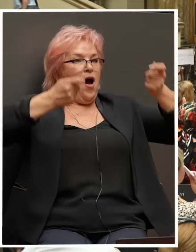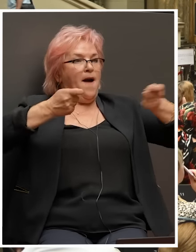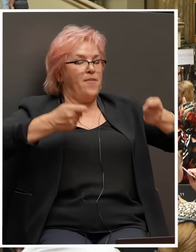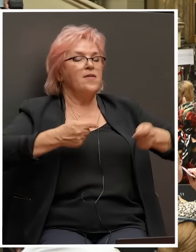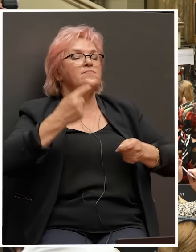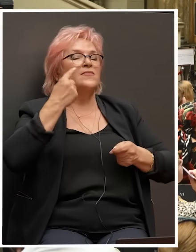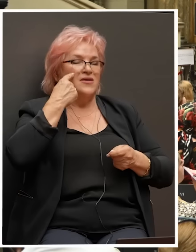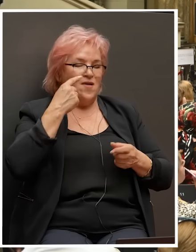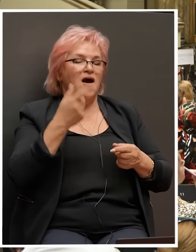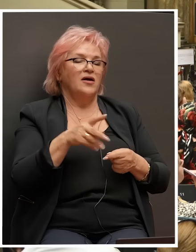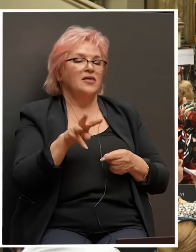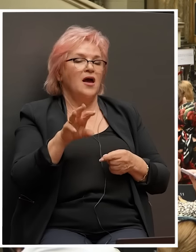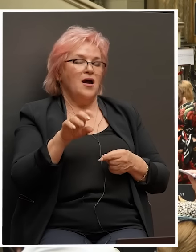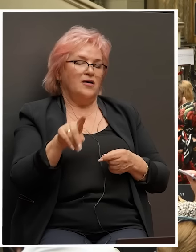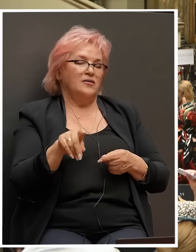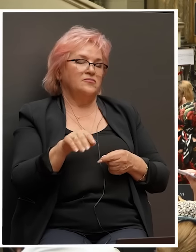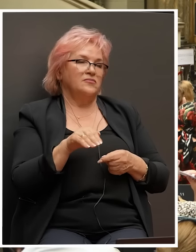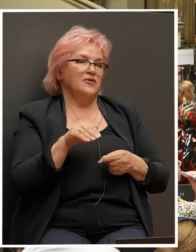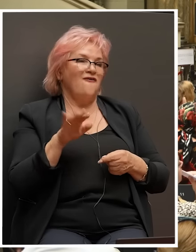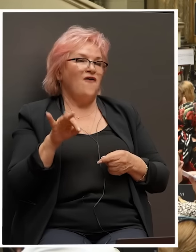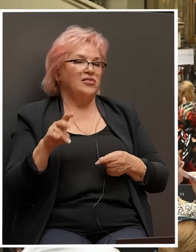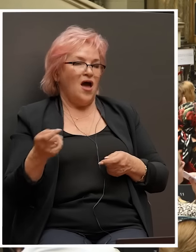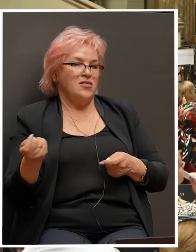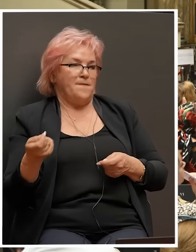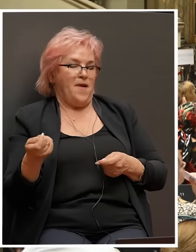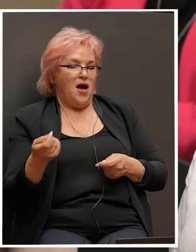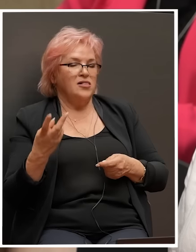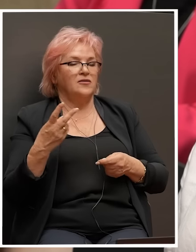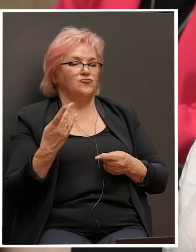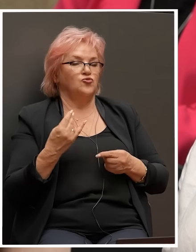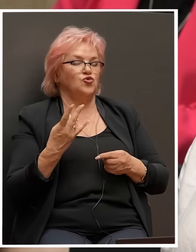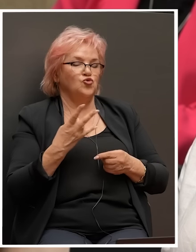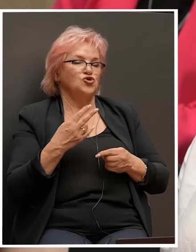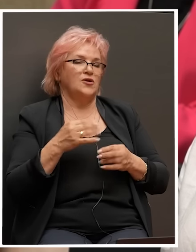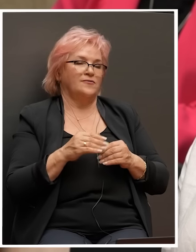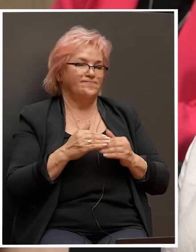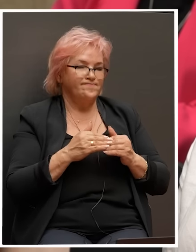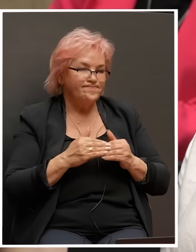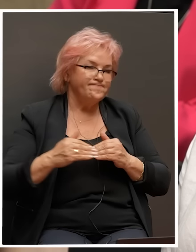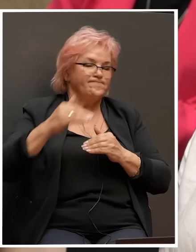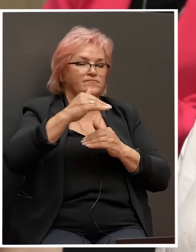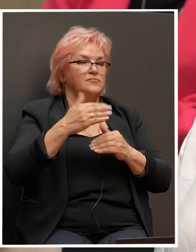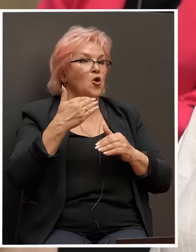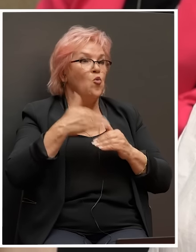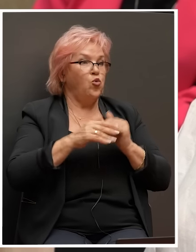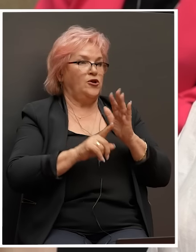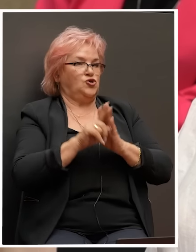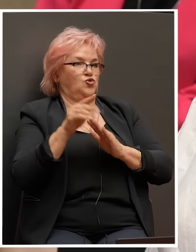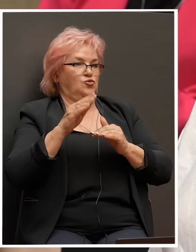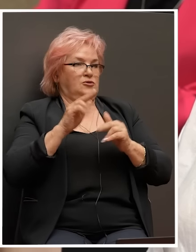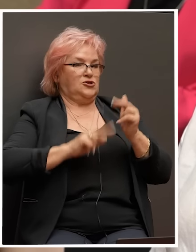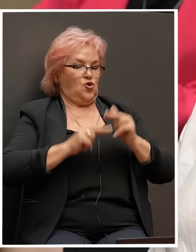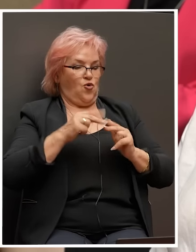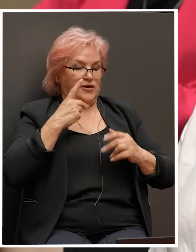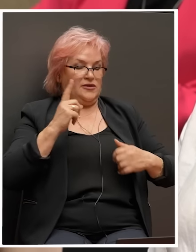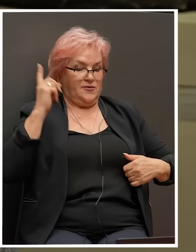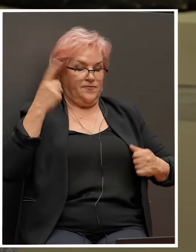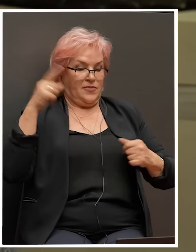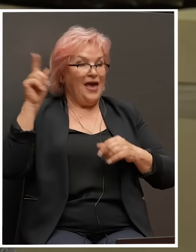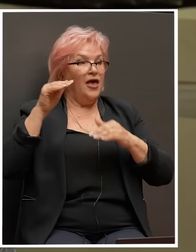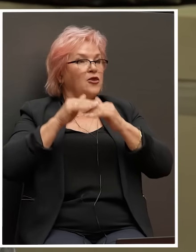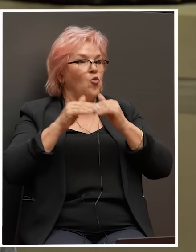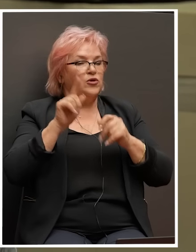что мало фонтана, что надо повысить, и он строит улицу. И, собственно говоря, по первоначальному проекту эта